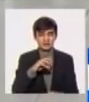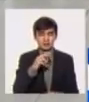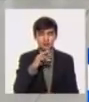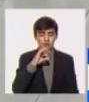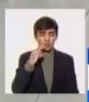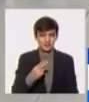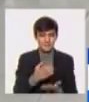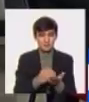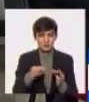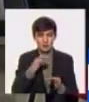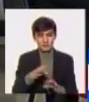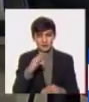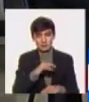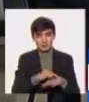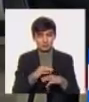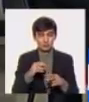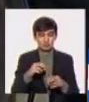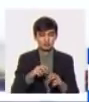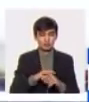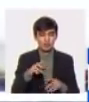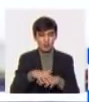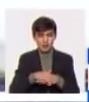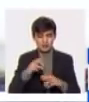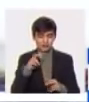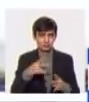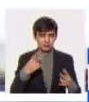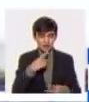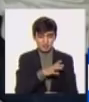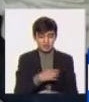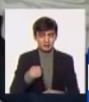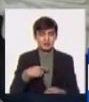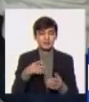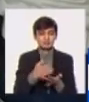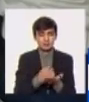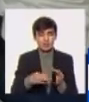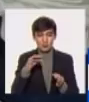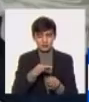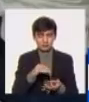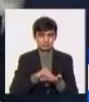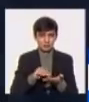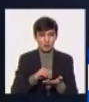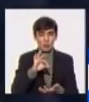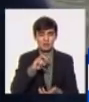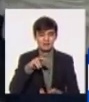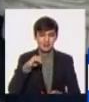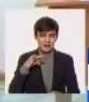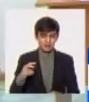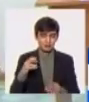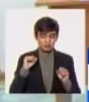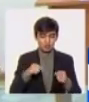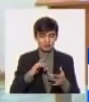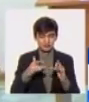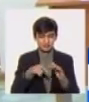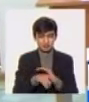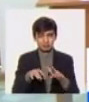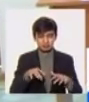просят не подвергать себя опасности. Тем более, что всю информацию и даже сами выплаты нужно оформить онлайн. Мы